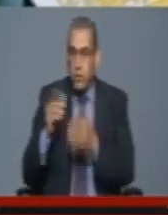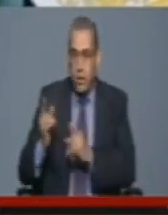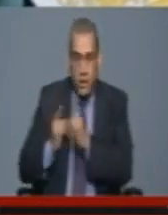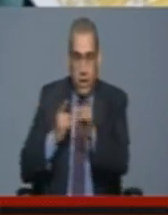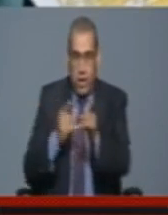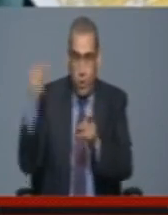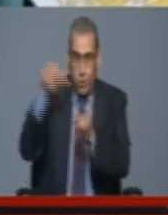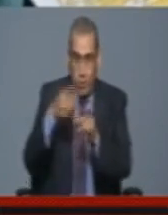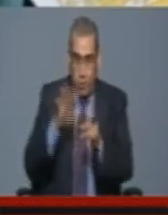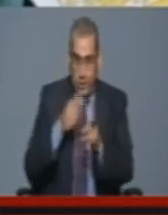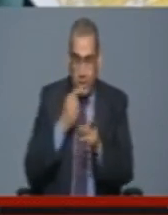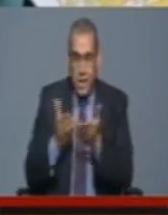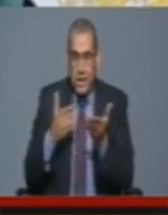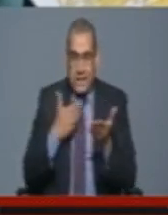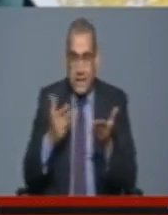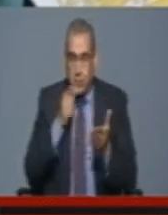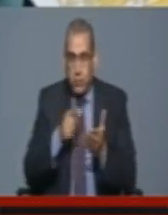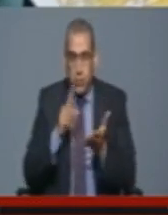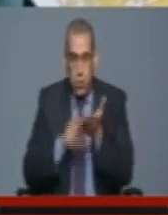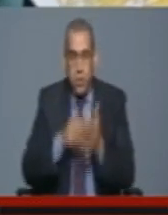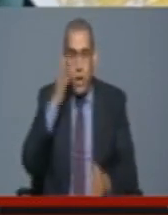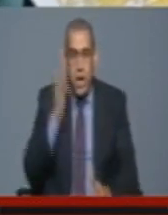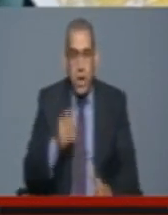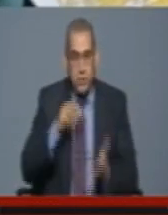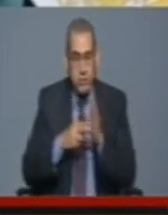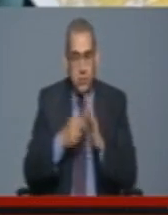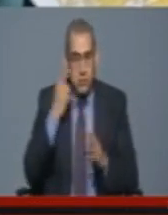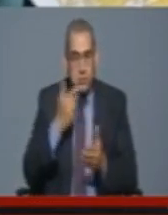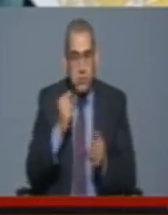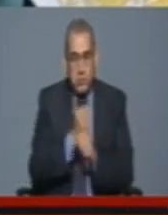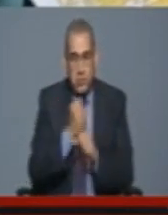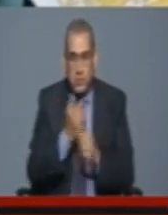المساعدات، وكان لابد ان احنا ننتبه للاجراءات اللي احنا